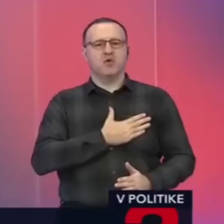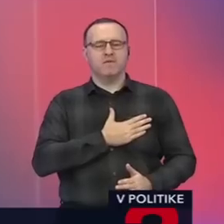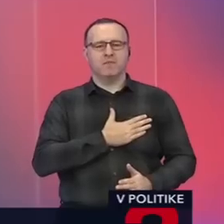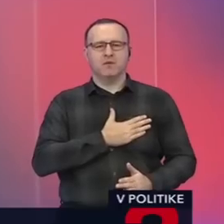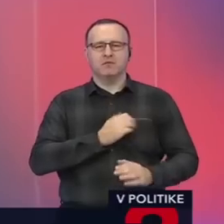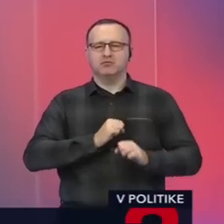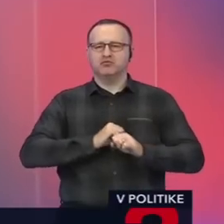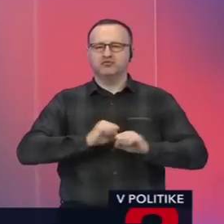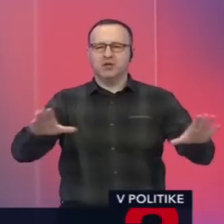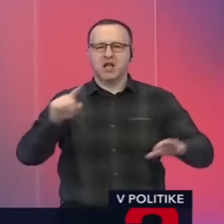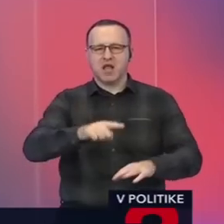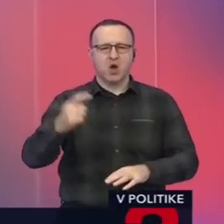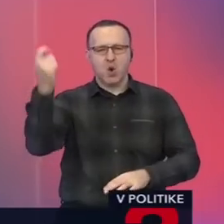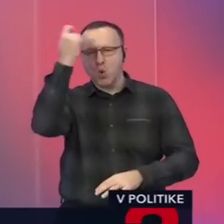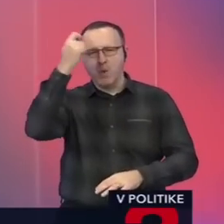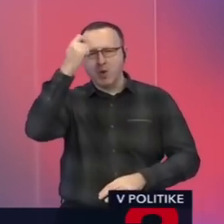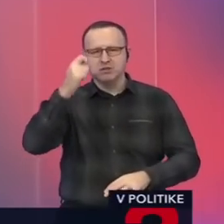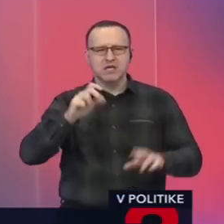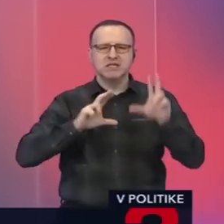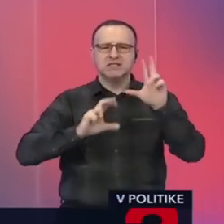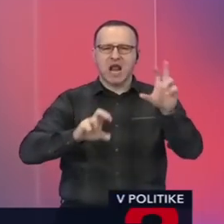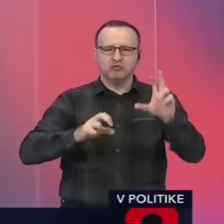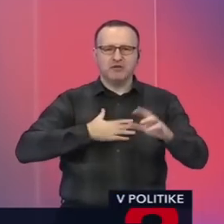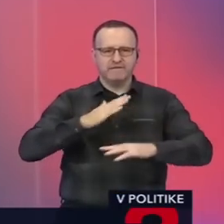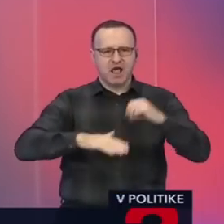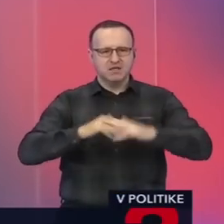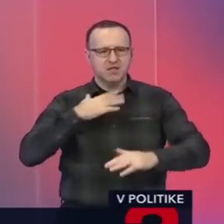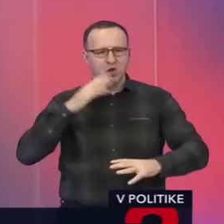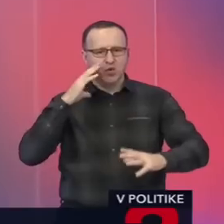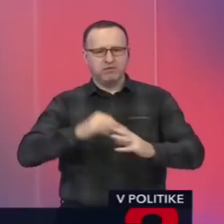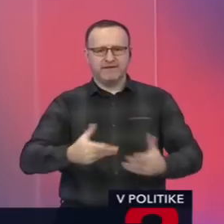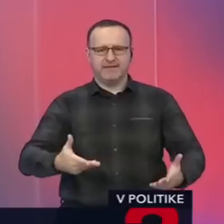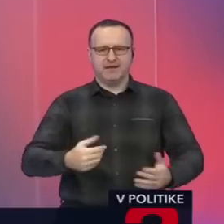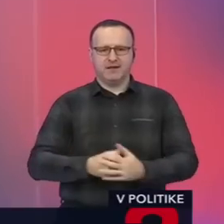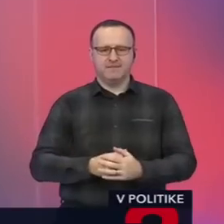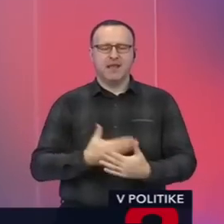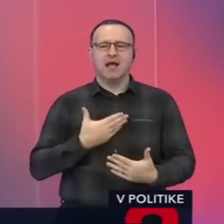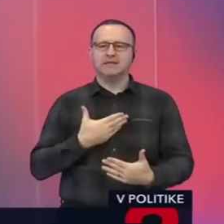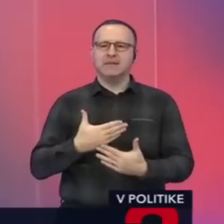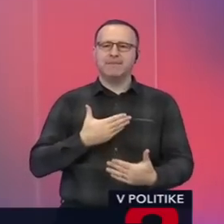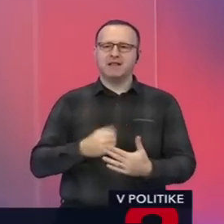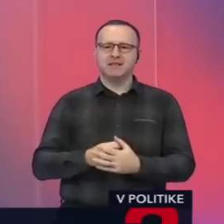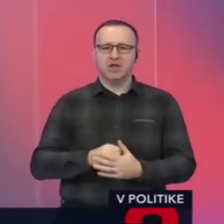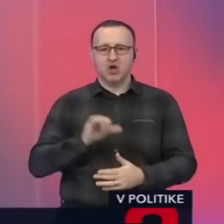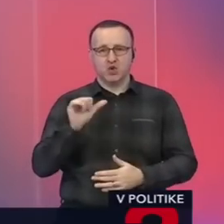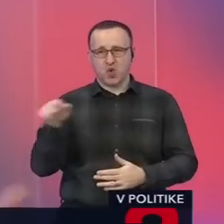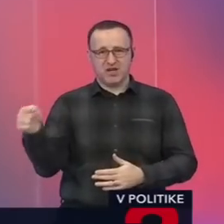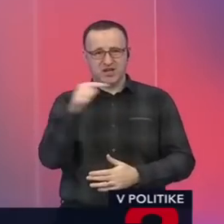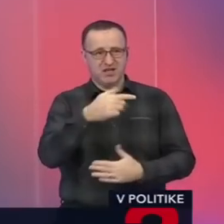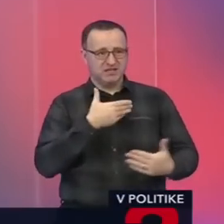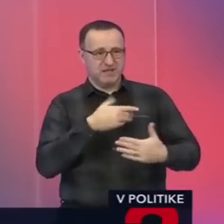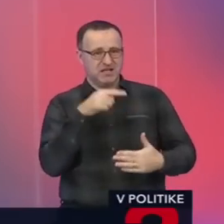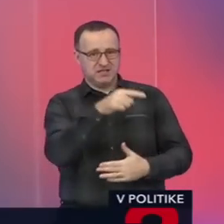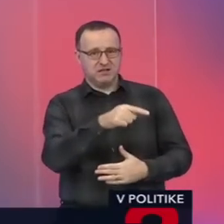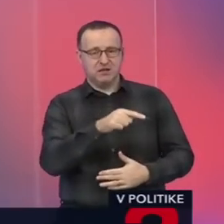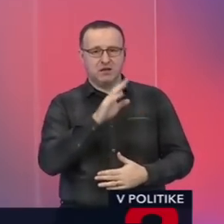bludy a dezinformácie, strašia vlastných ľudí. A tí sympatizanti, ktorí s nimi sympatizujú, odrazu